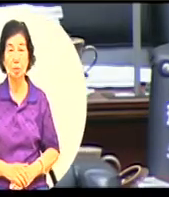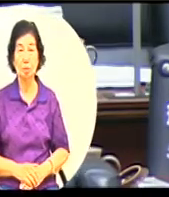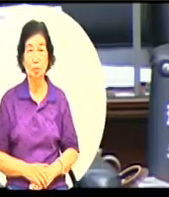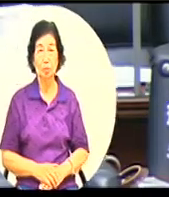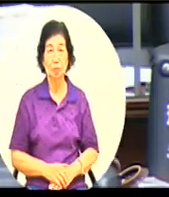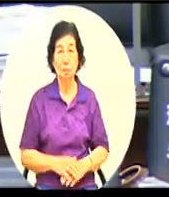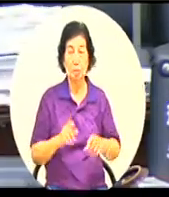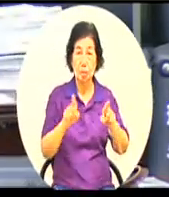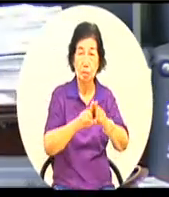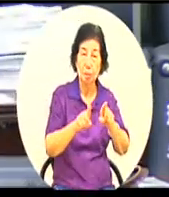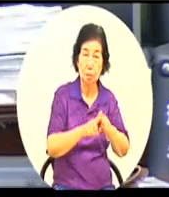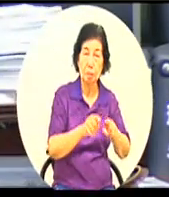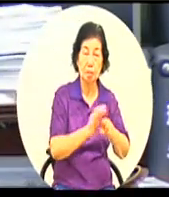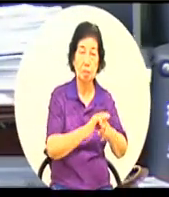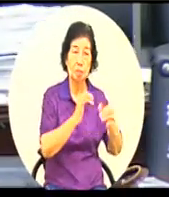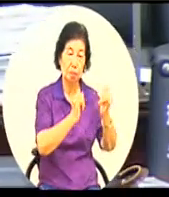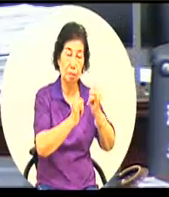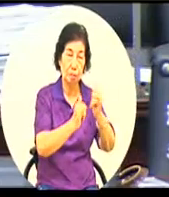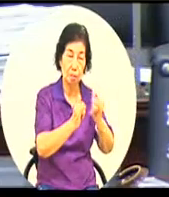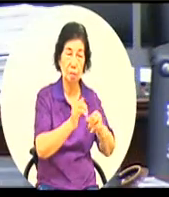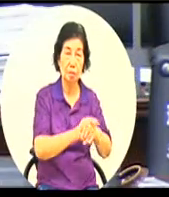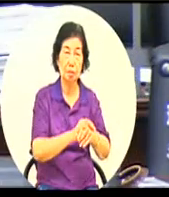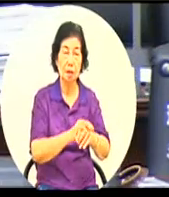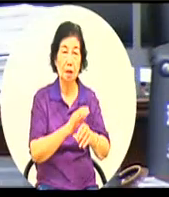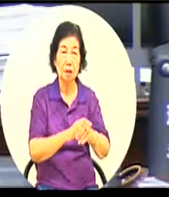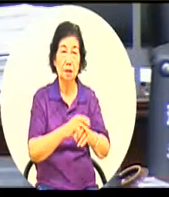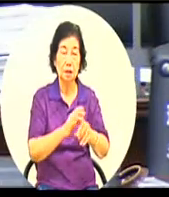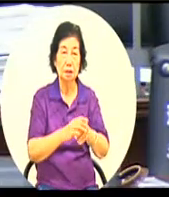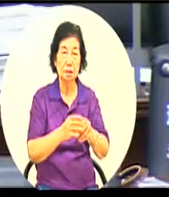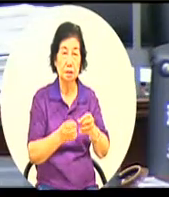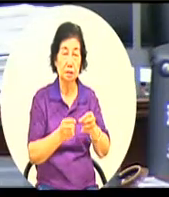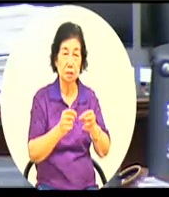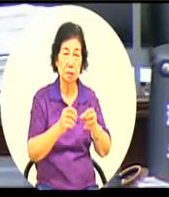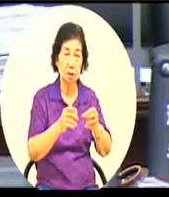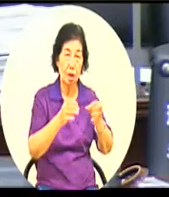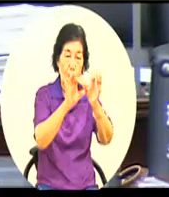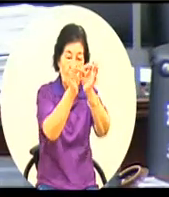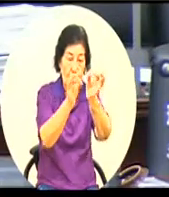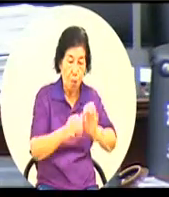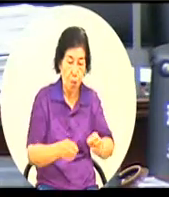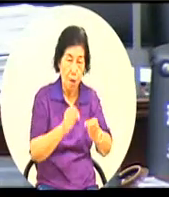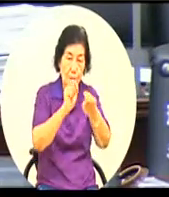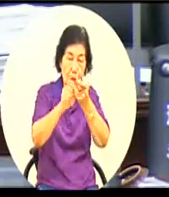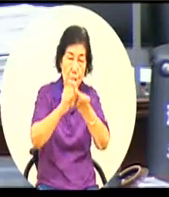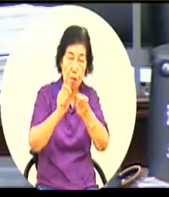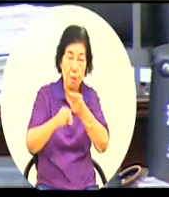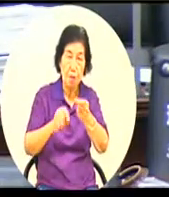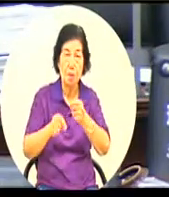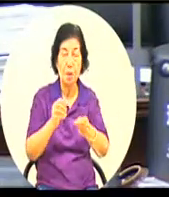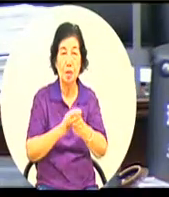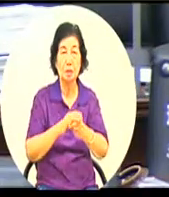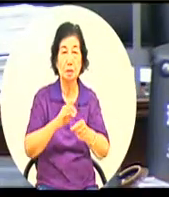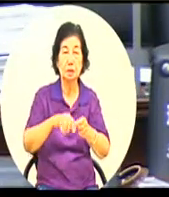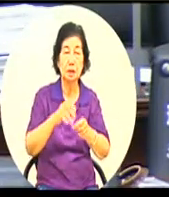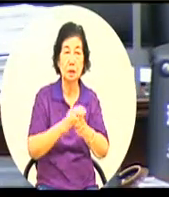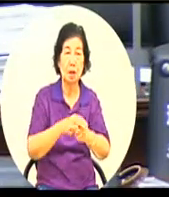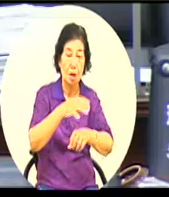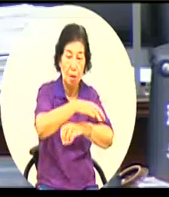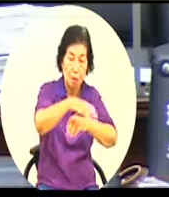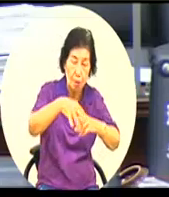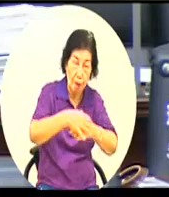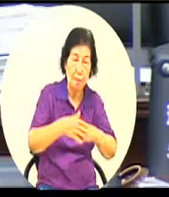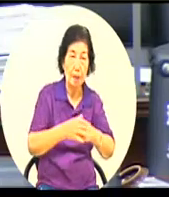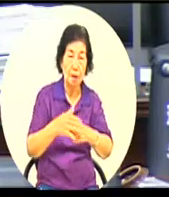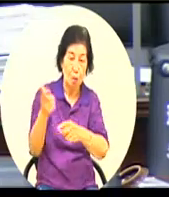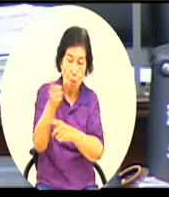一般的百姓，若放两罐炮，环保局的、消防局的水沟，罚紧